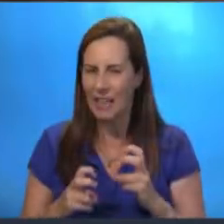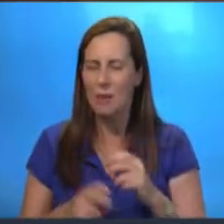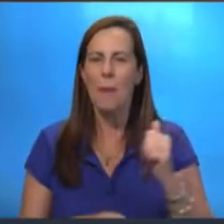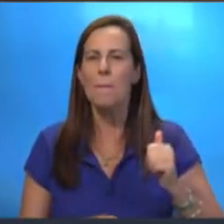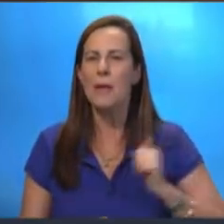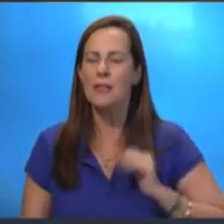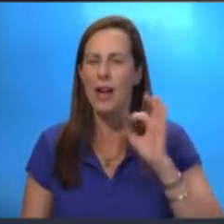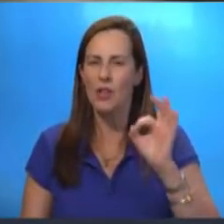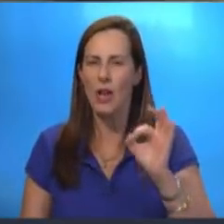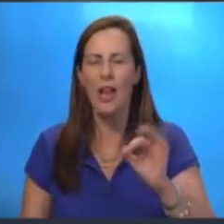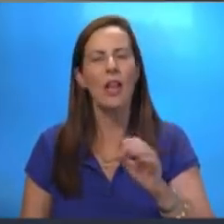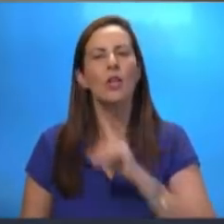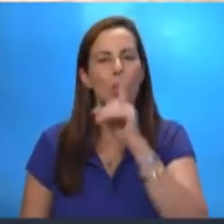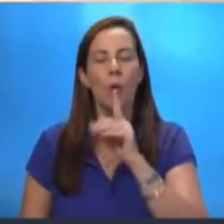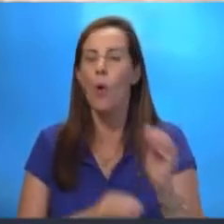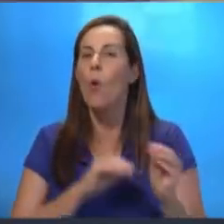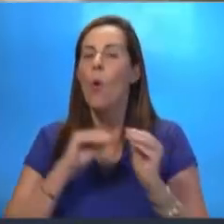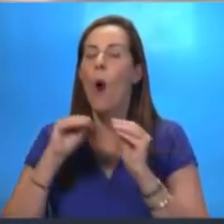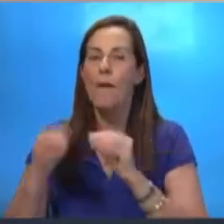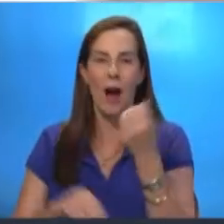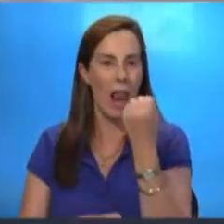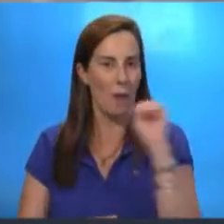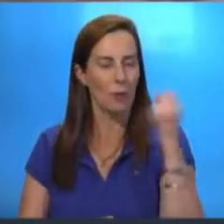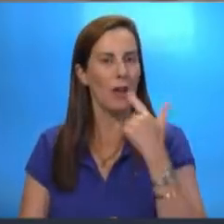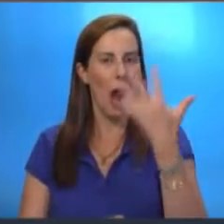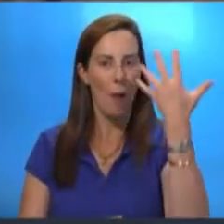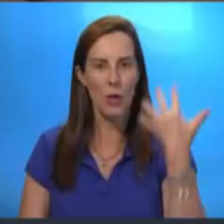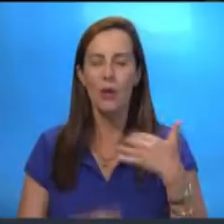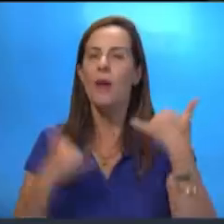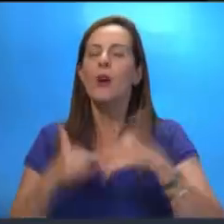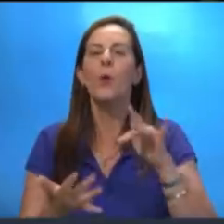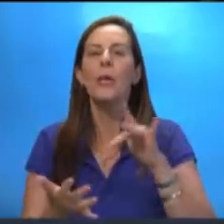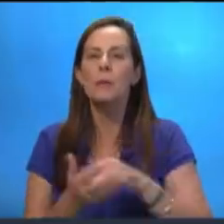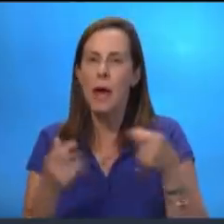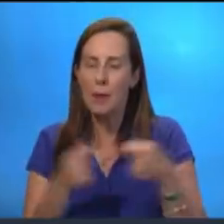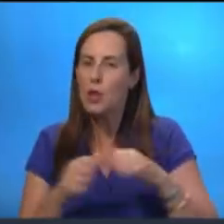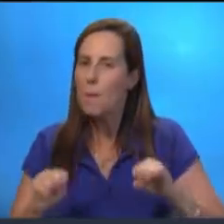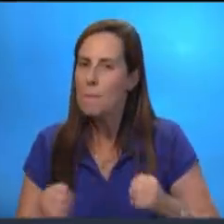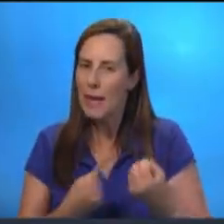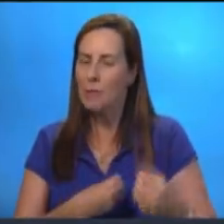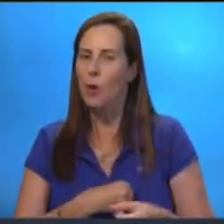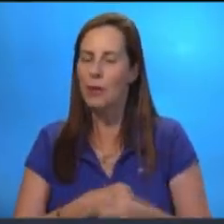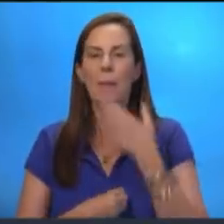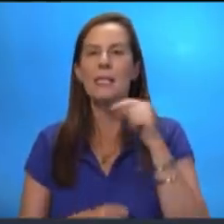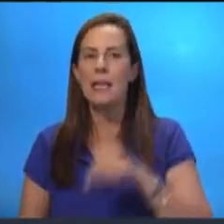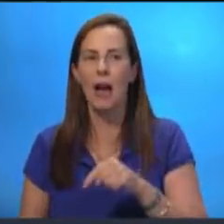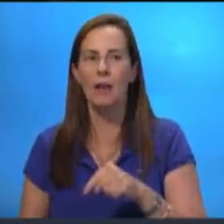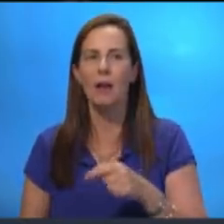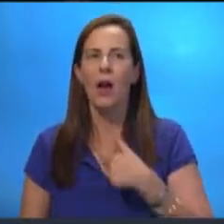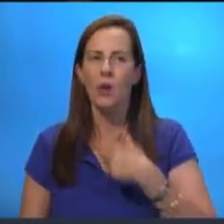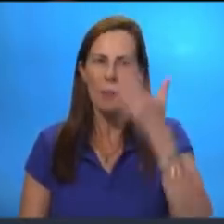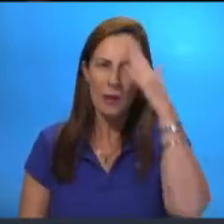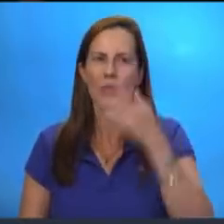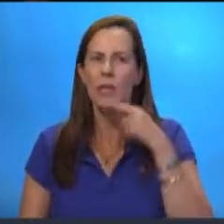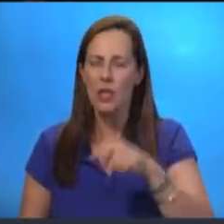של אסד. הוא ערק לשורות המורדים לפני כ-5 שנים, וכיום הוא נמצא בקשר עם פעילים הומניטריים מישראל. אנחנו נעתבר אנו ישראל